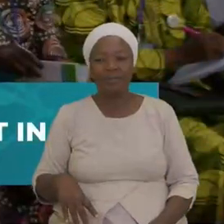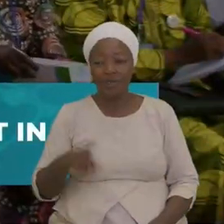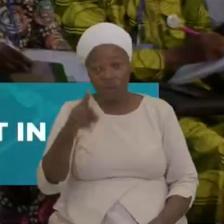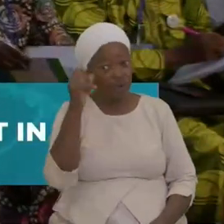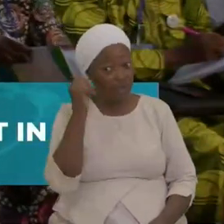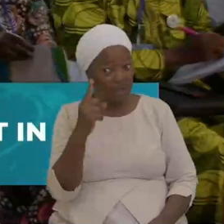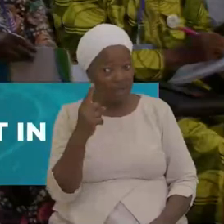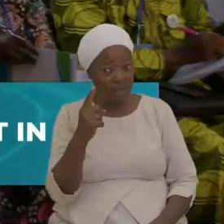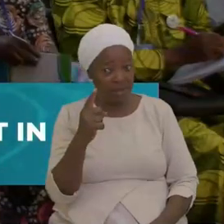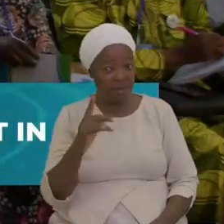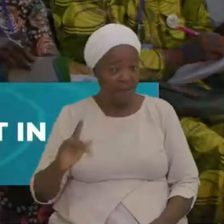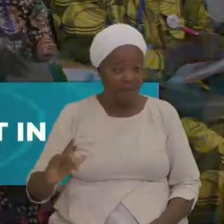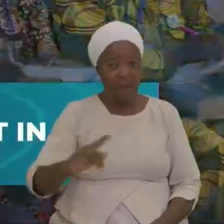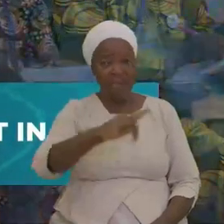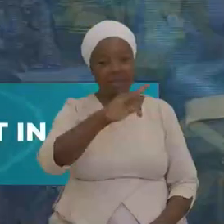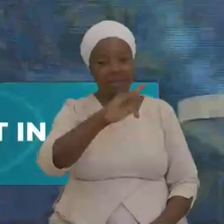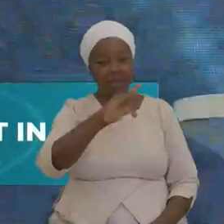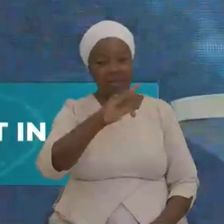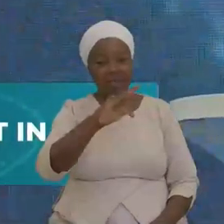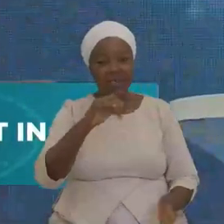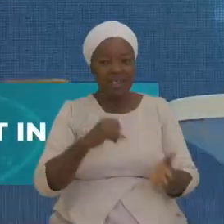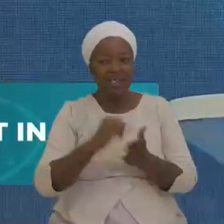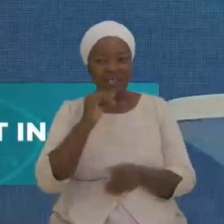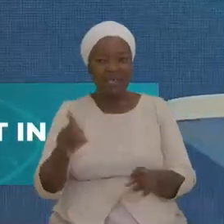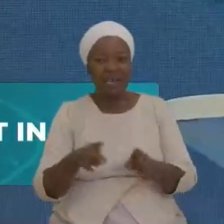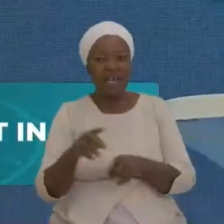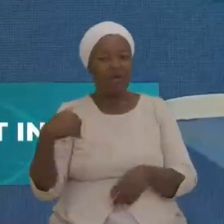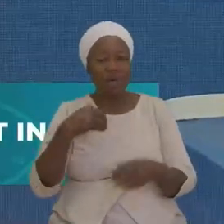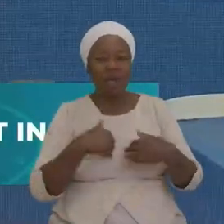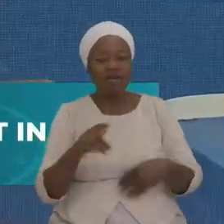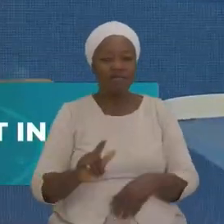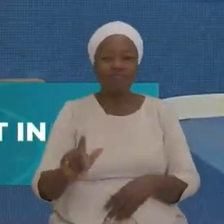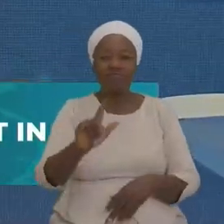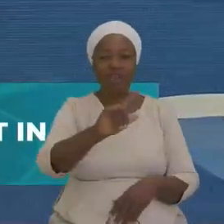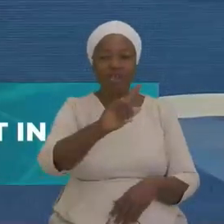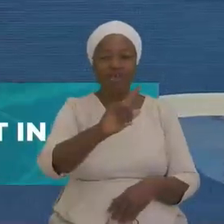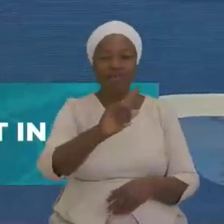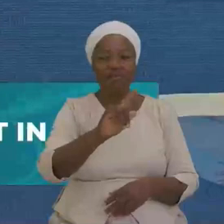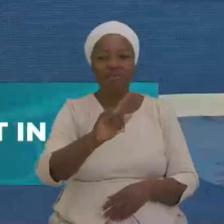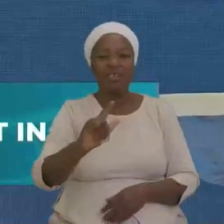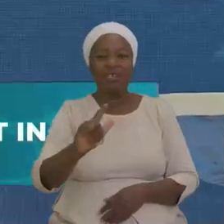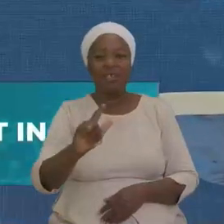Vous comprenez? Envol. C'est comme si on a un avion.